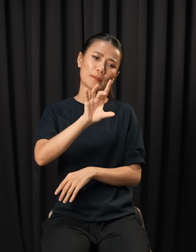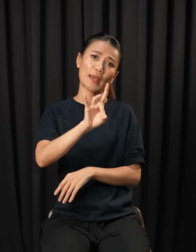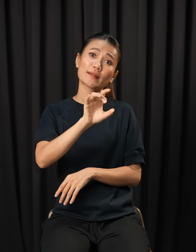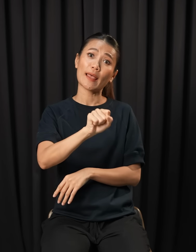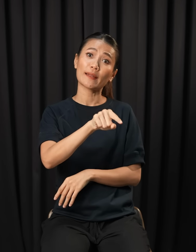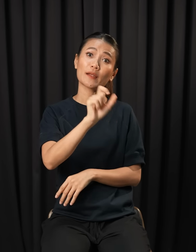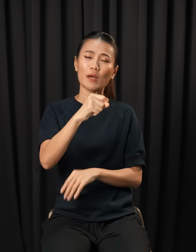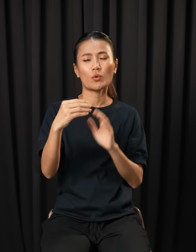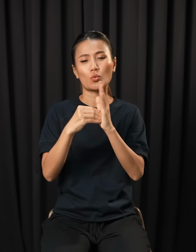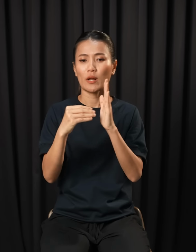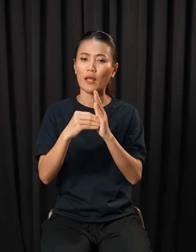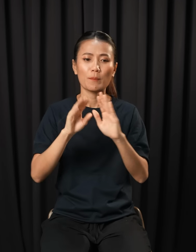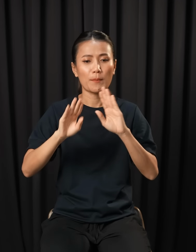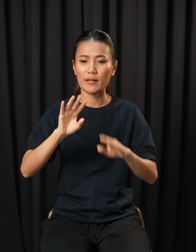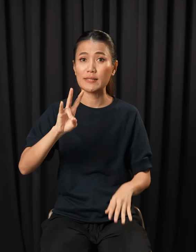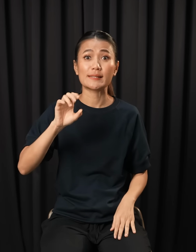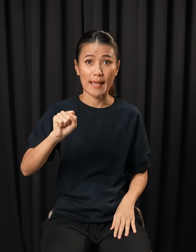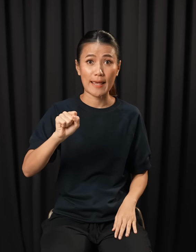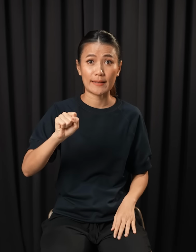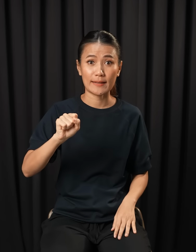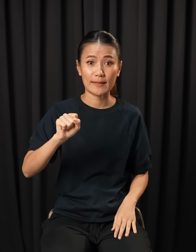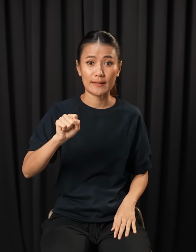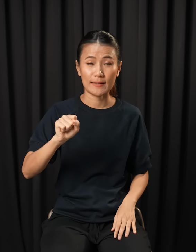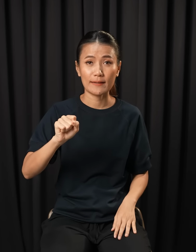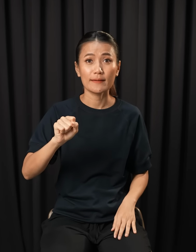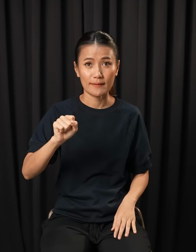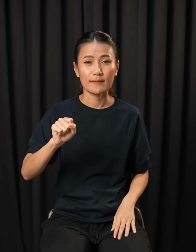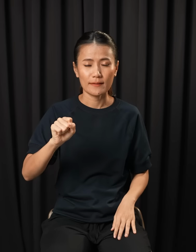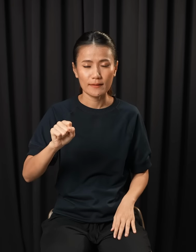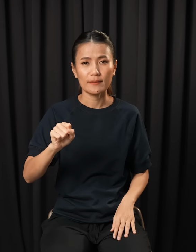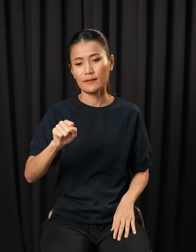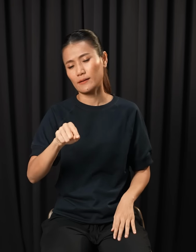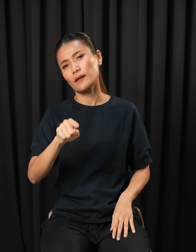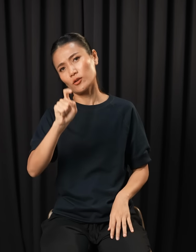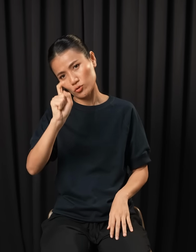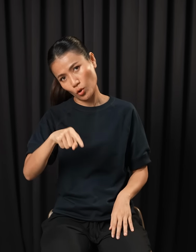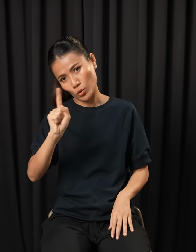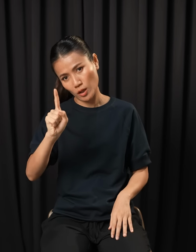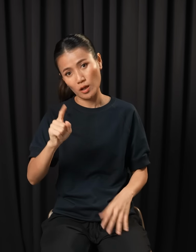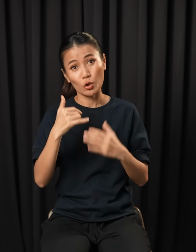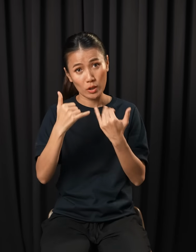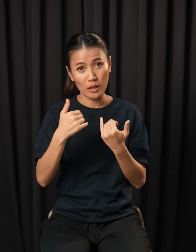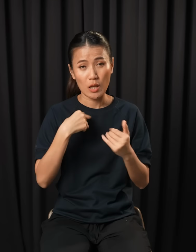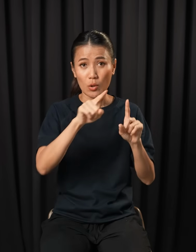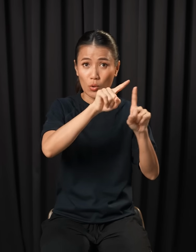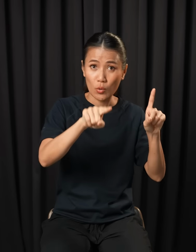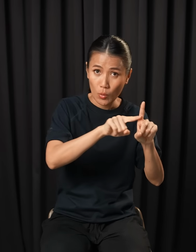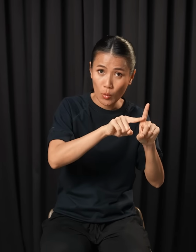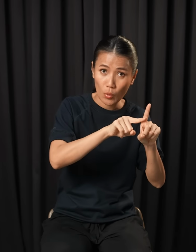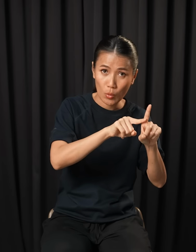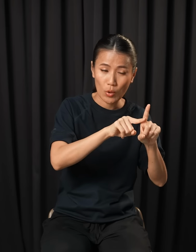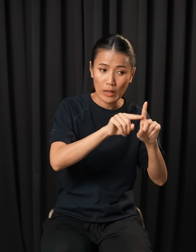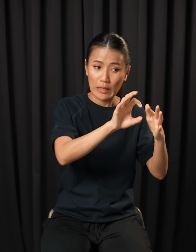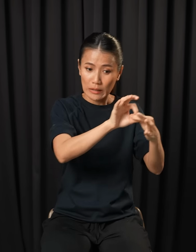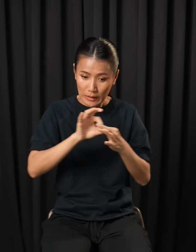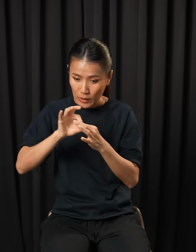น้อย6ล้านกว่าเสียง6ล้าน8แสนเสียงในกทมประมาณถ้าเกือบ7แสนถ้าผมจำไม่ผิด ประมาณนั ้